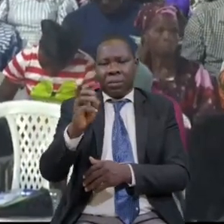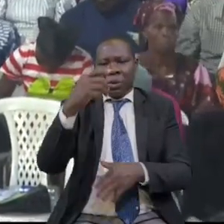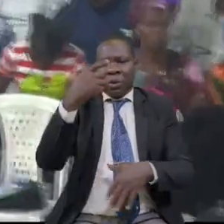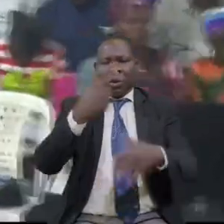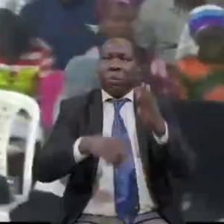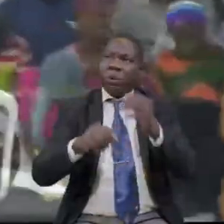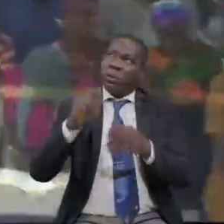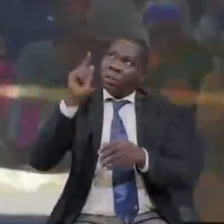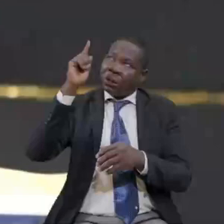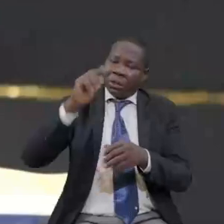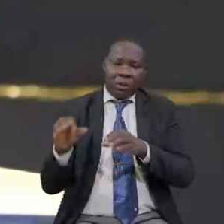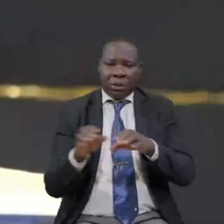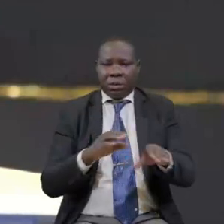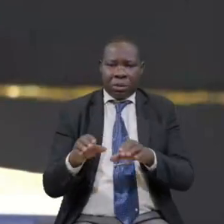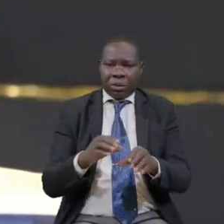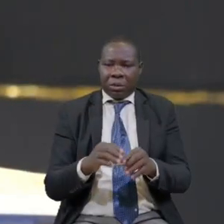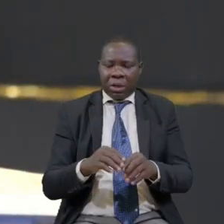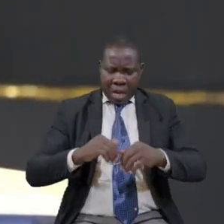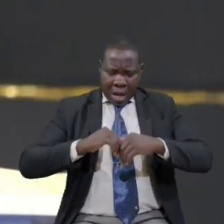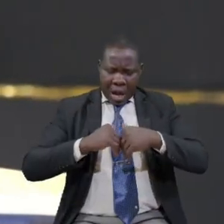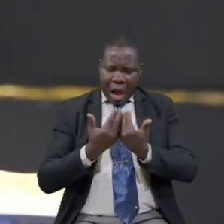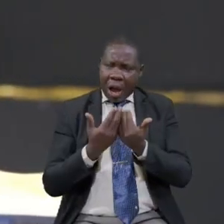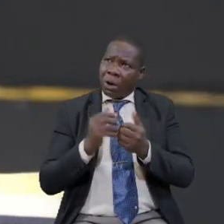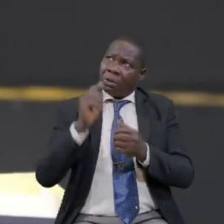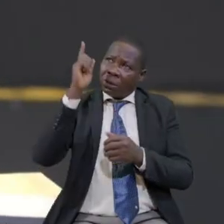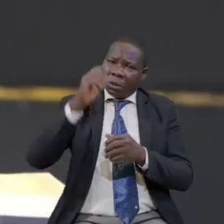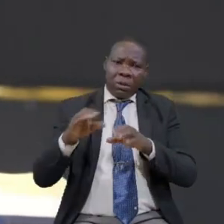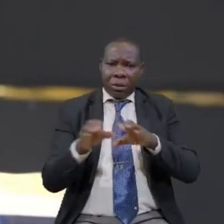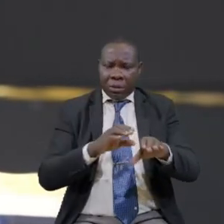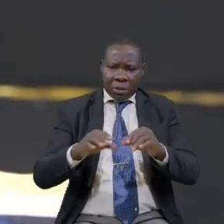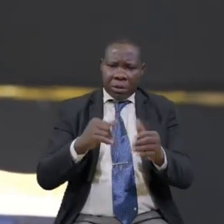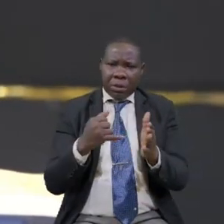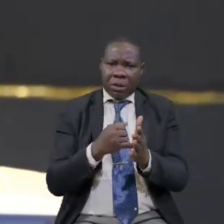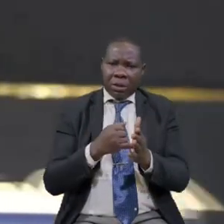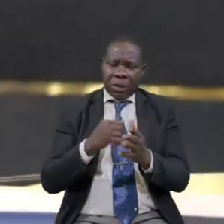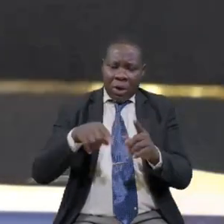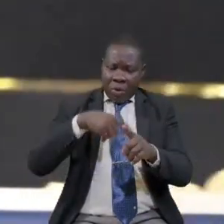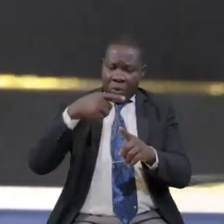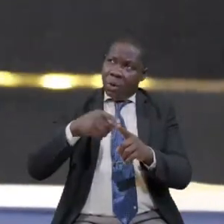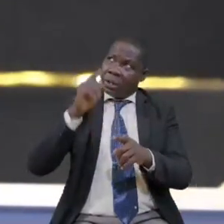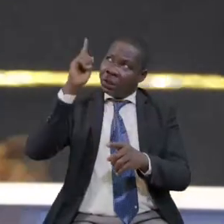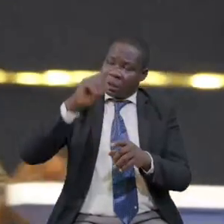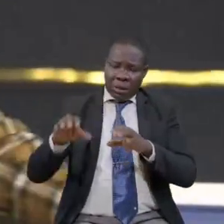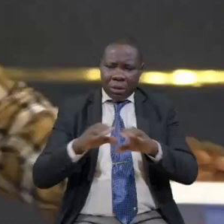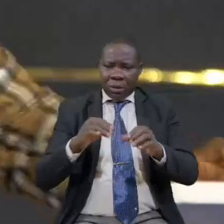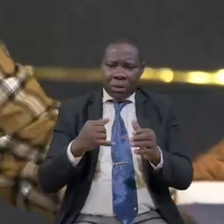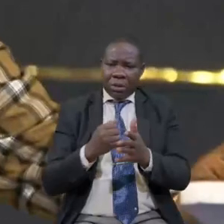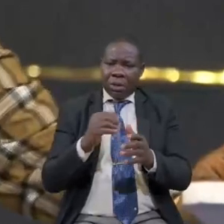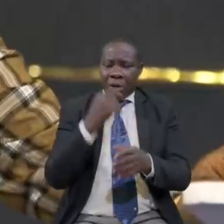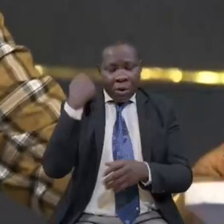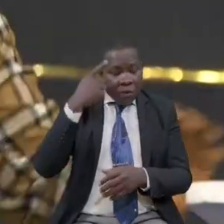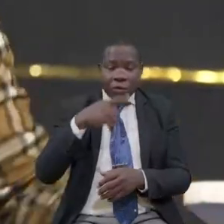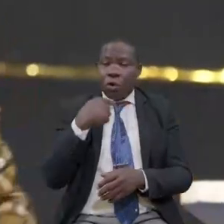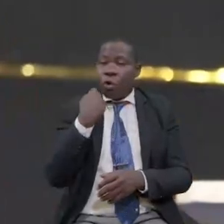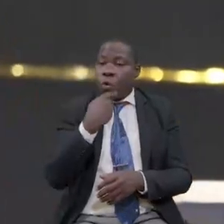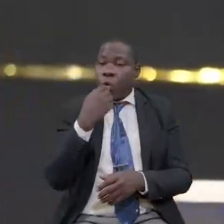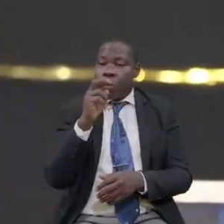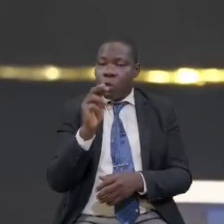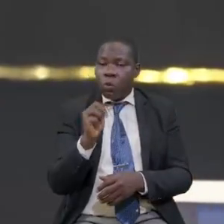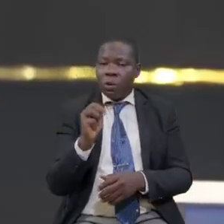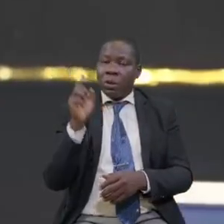fait, comment Dieu le fait, et quand Dieu le fait.